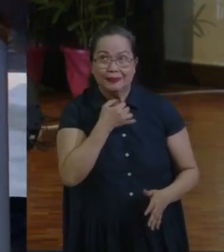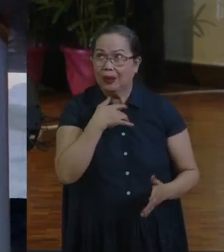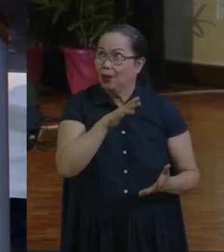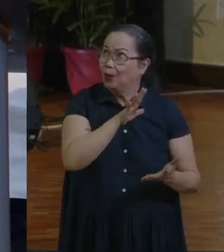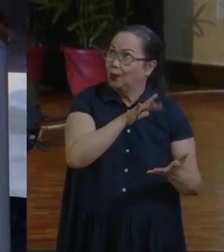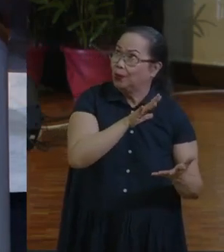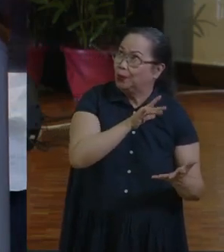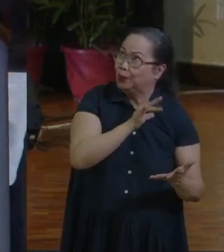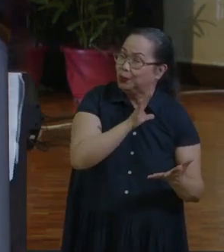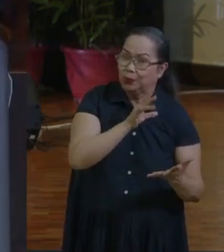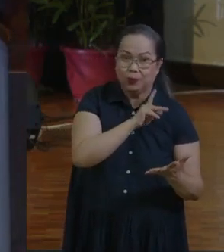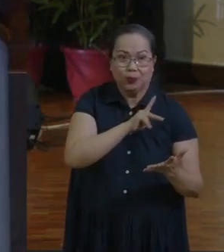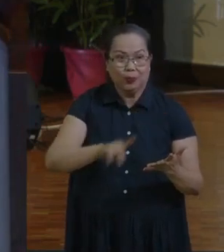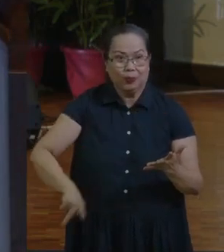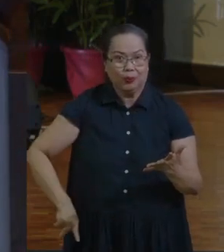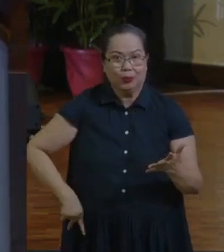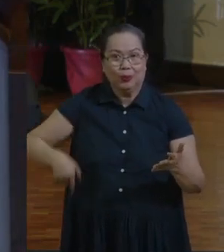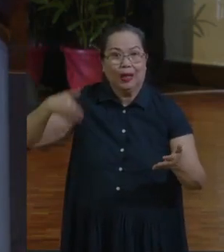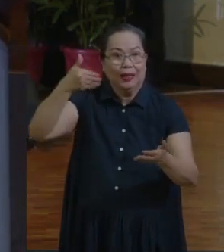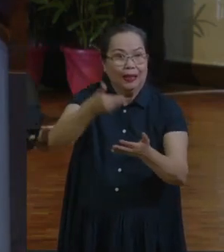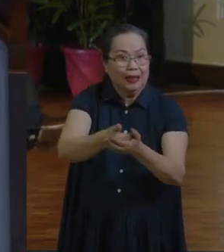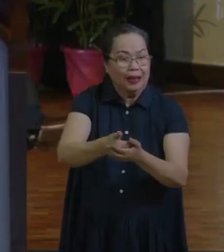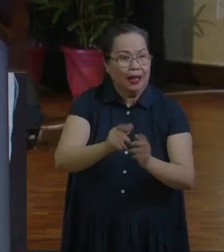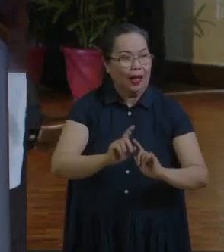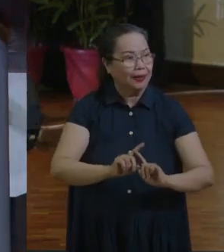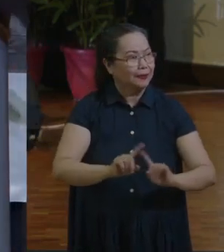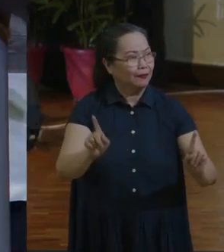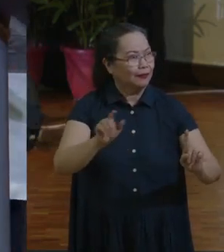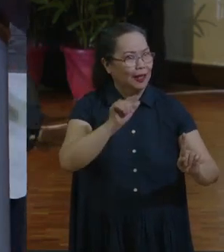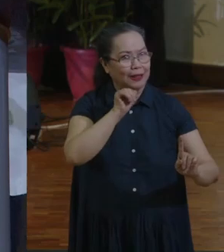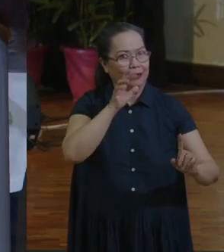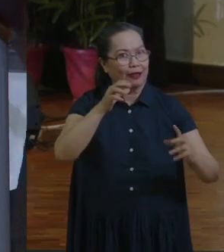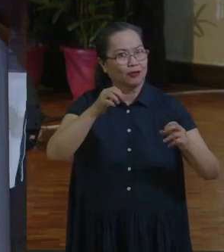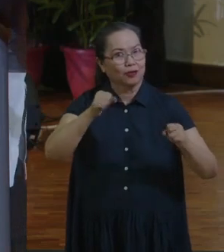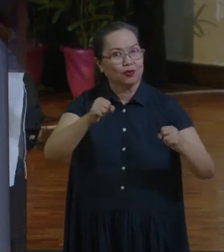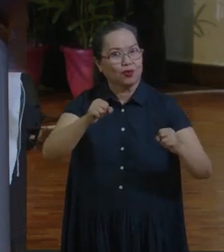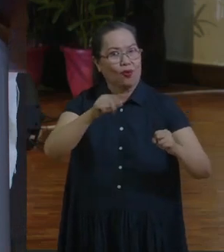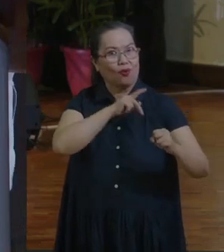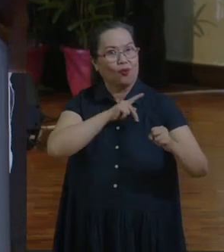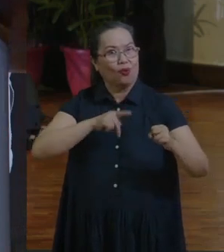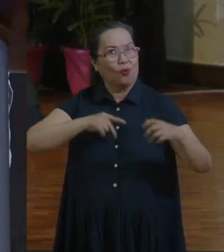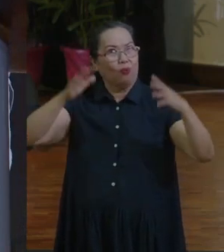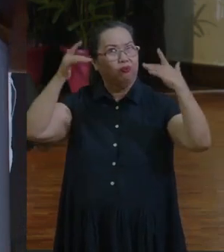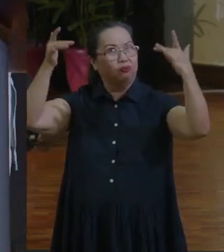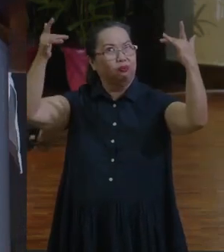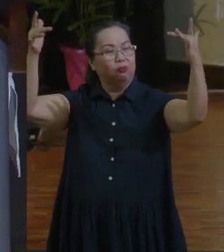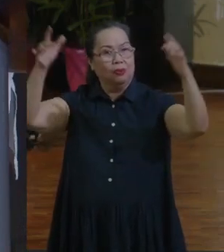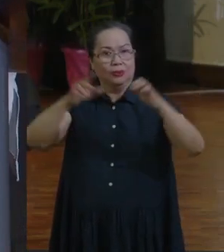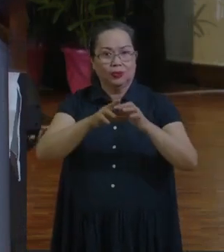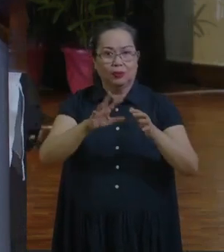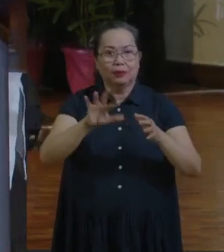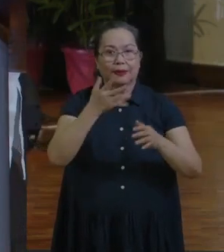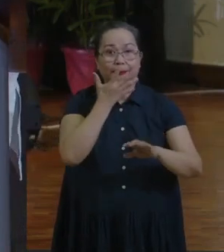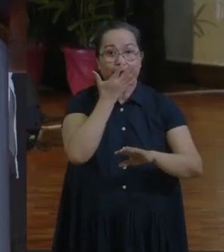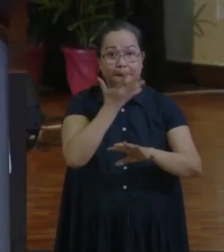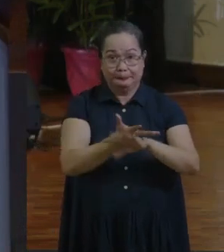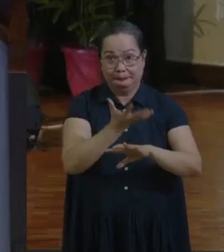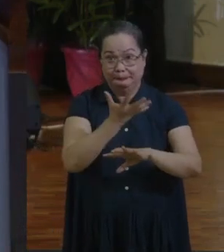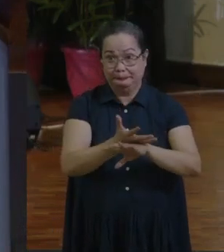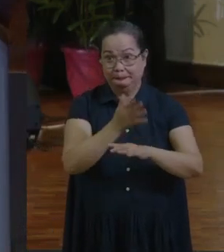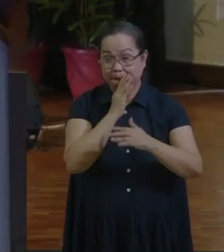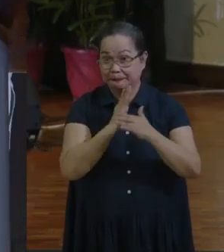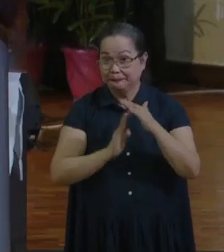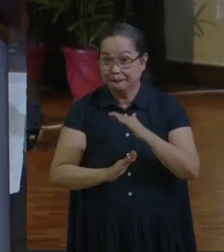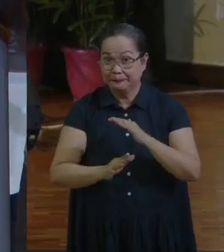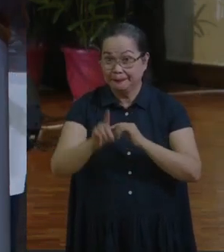king. Pero siya ay dumating sa isang kakaibang paraan. Kaya sinabi niya sa verse 23, ang isang